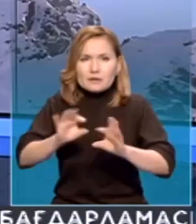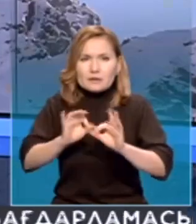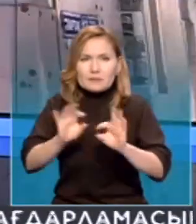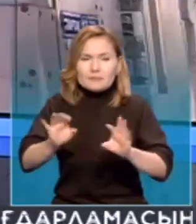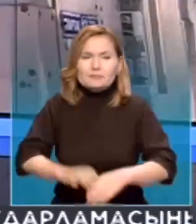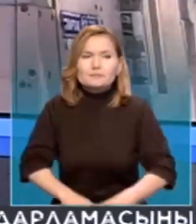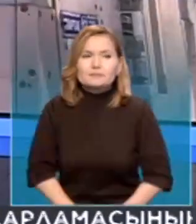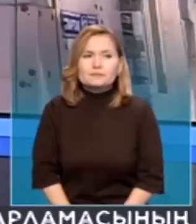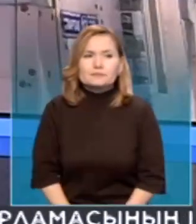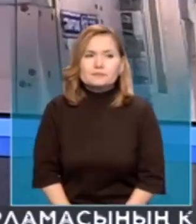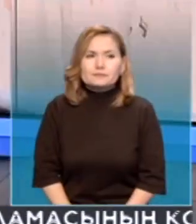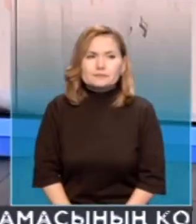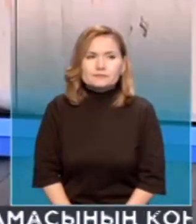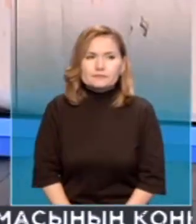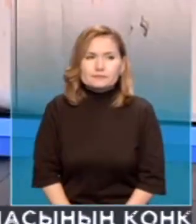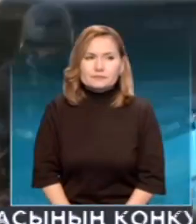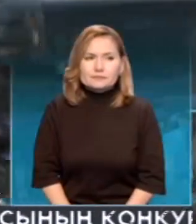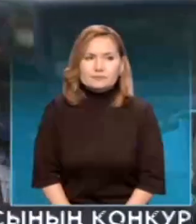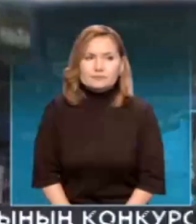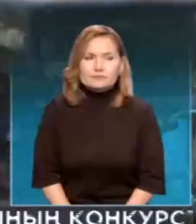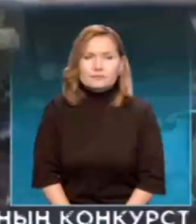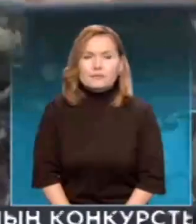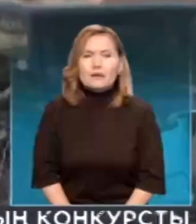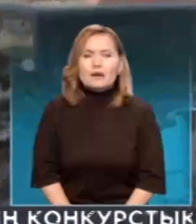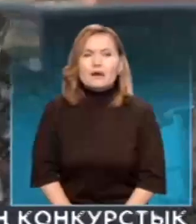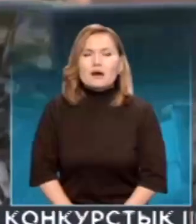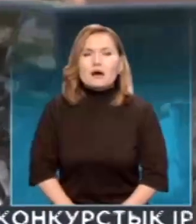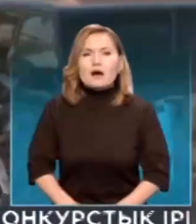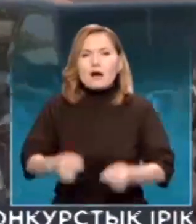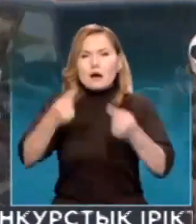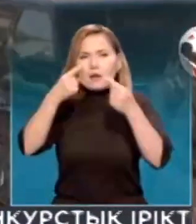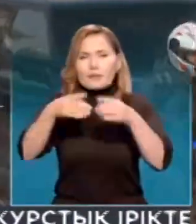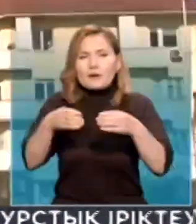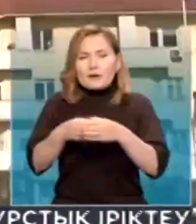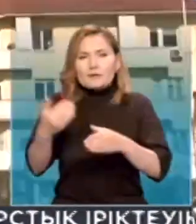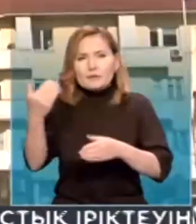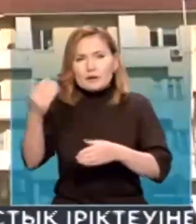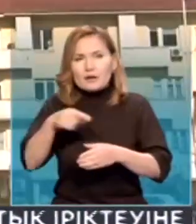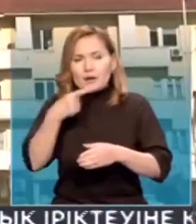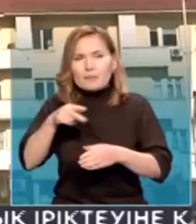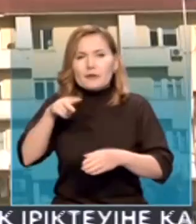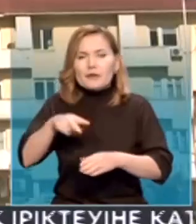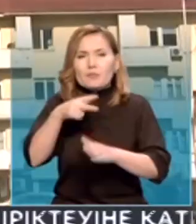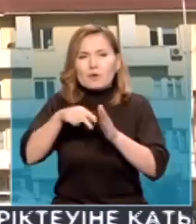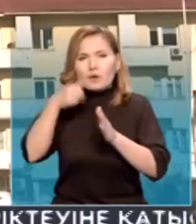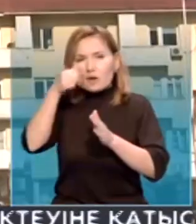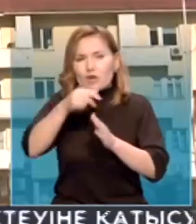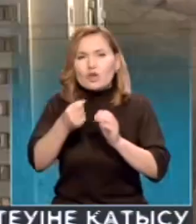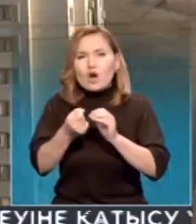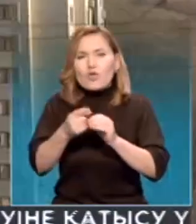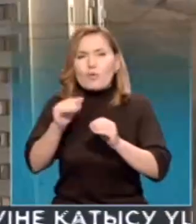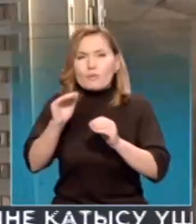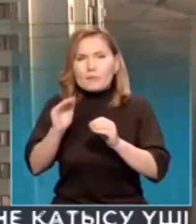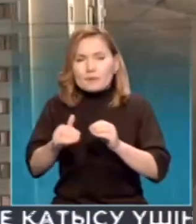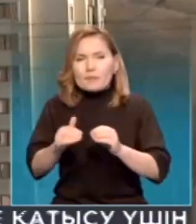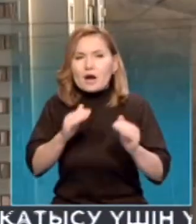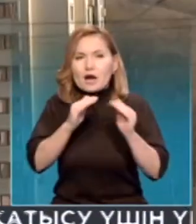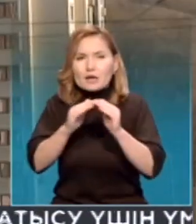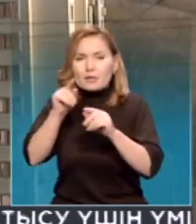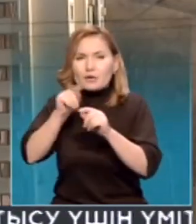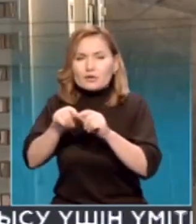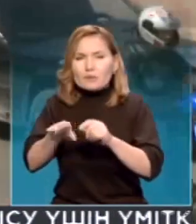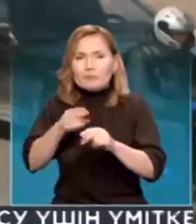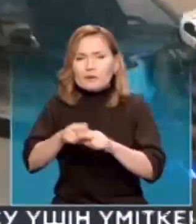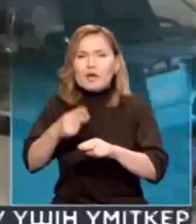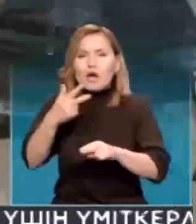тарқатып айтады. Арнайы институт мамандары 2018 жылы Алматыдағы 11 мың ғимаратқа тексеріс жүргізіп,